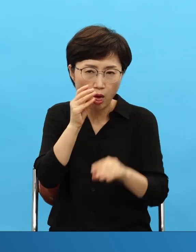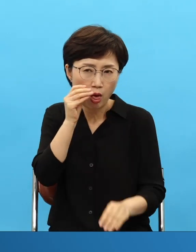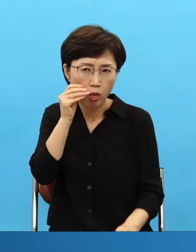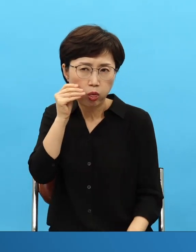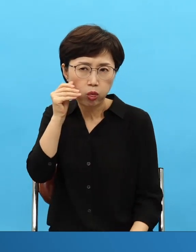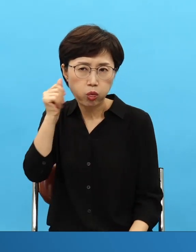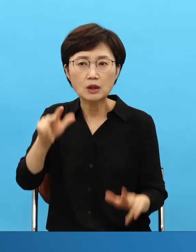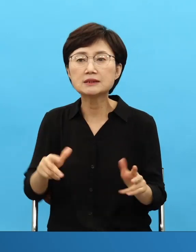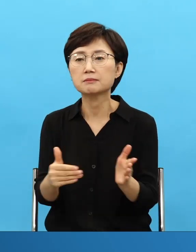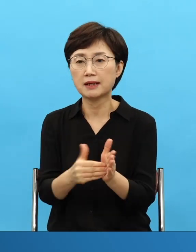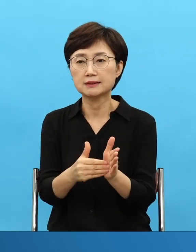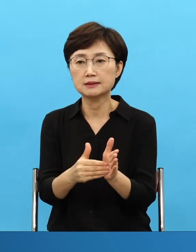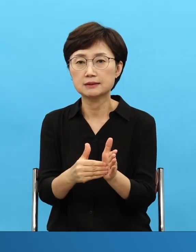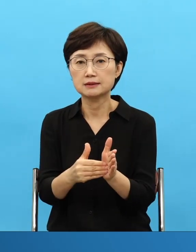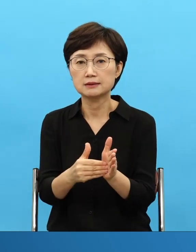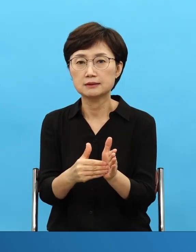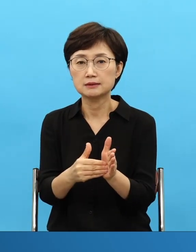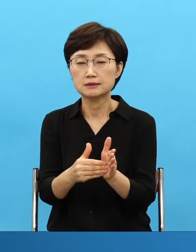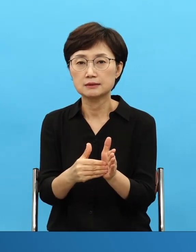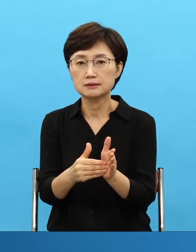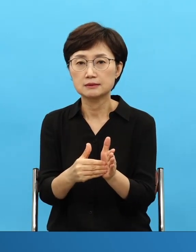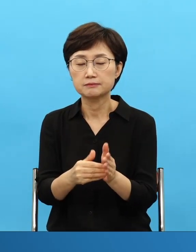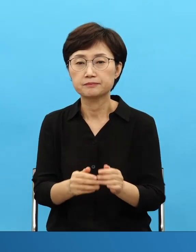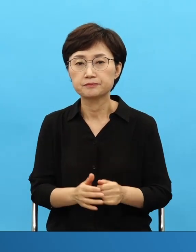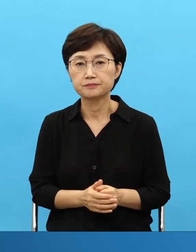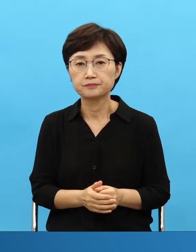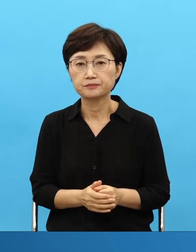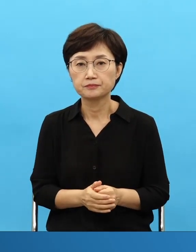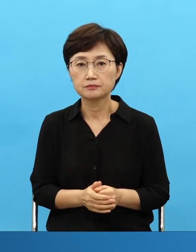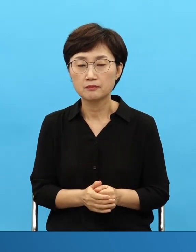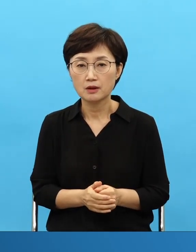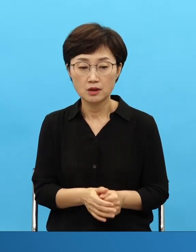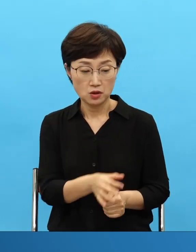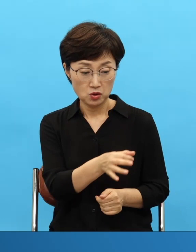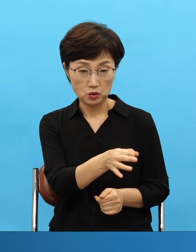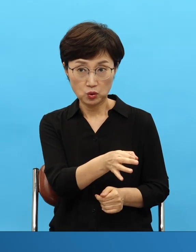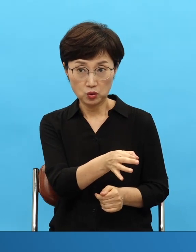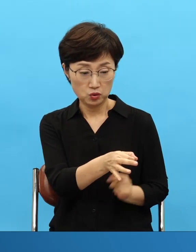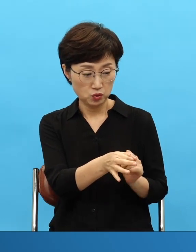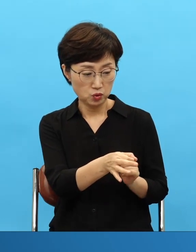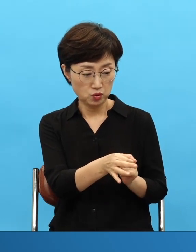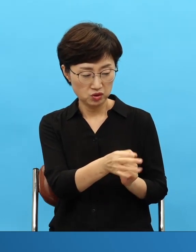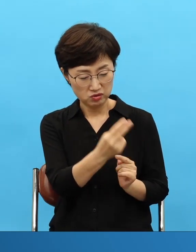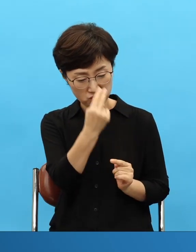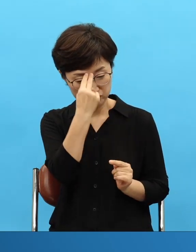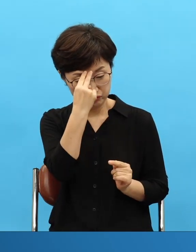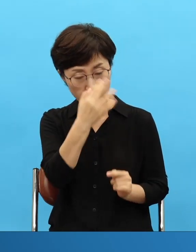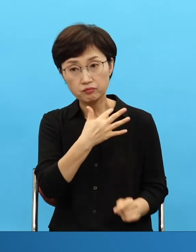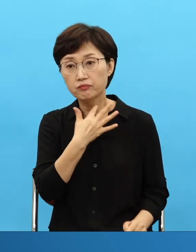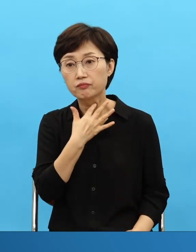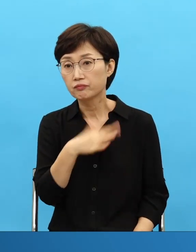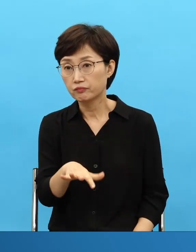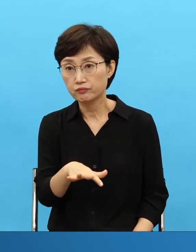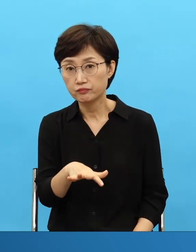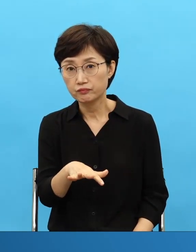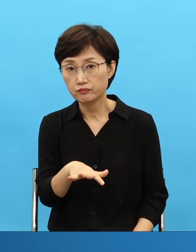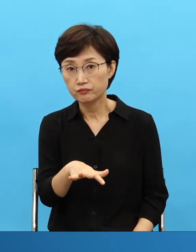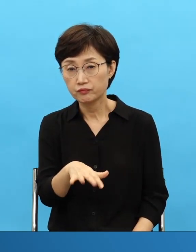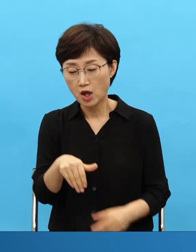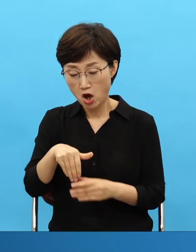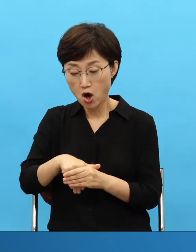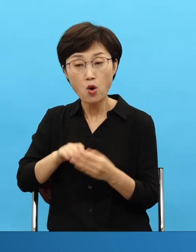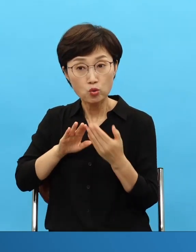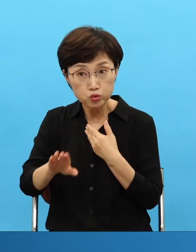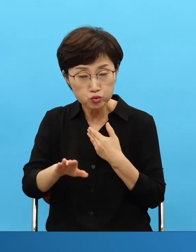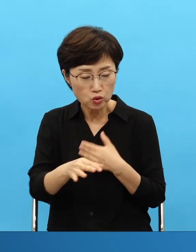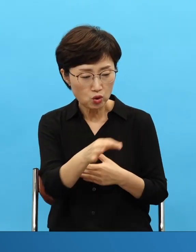movement arose. 그 경제 때문에 어려움 당한 적은 없어요. And I never once faced a hardship because